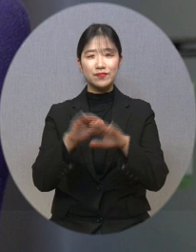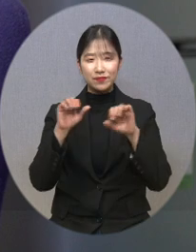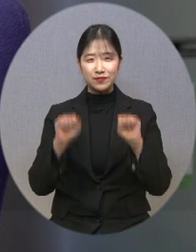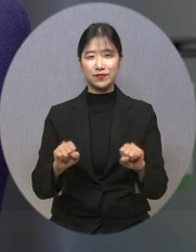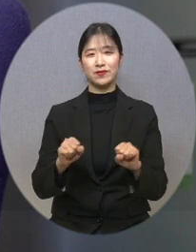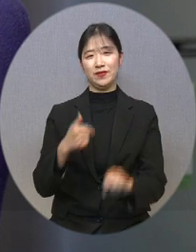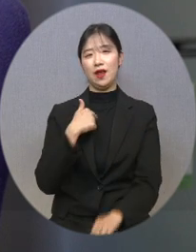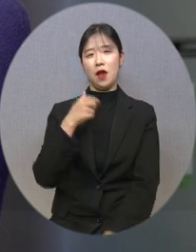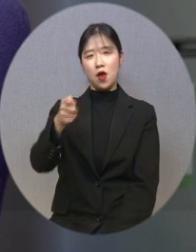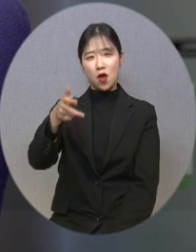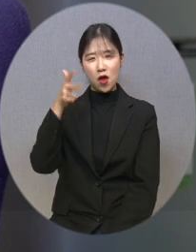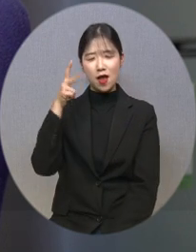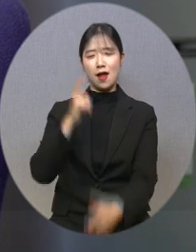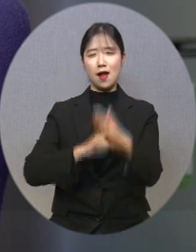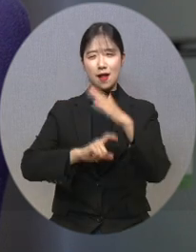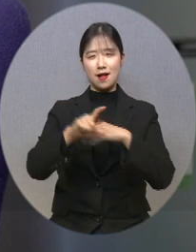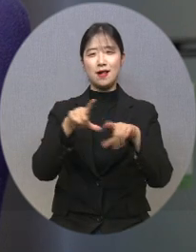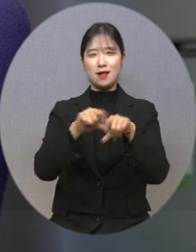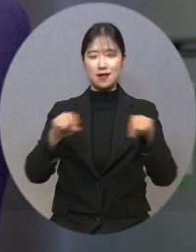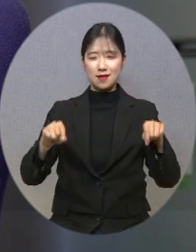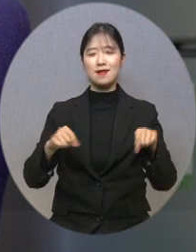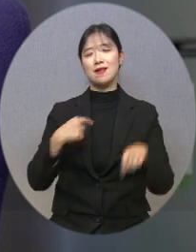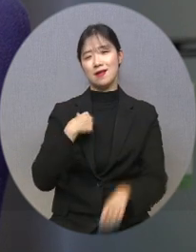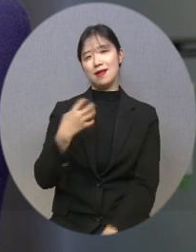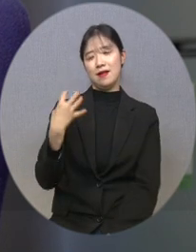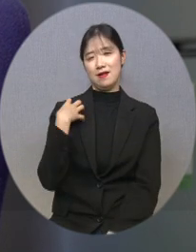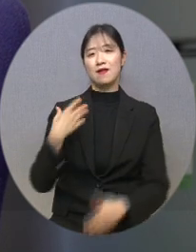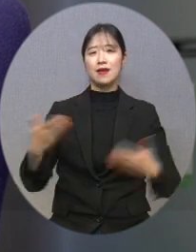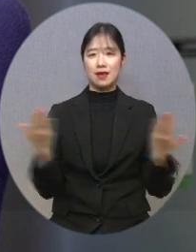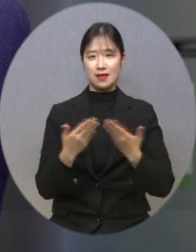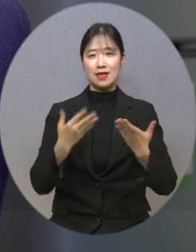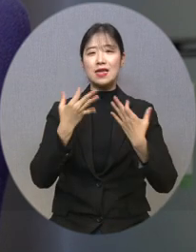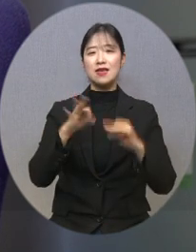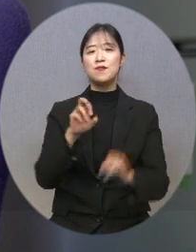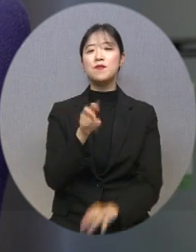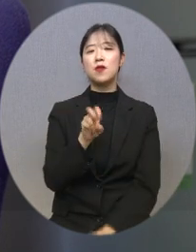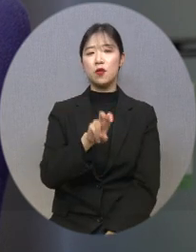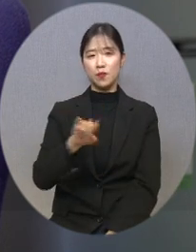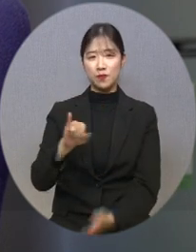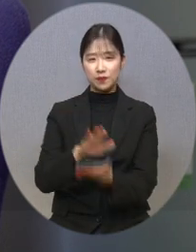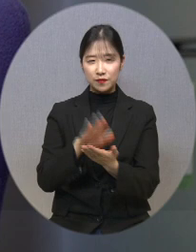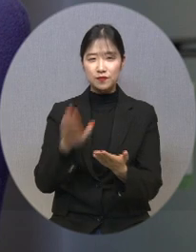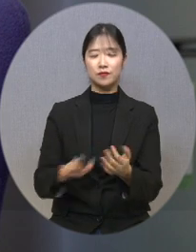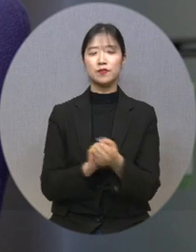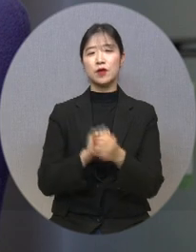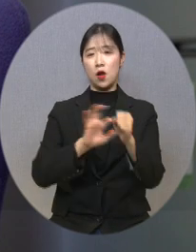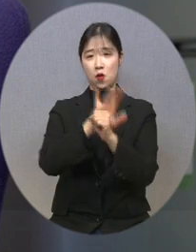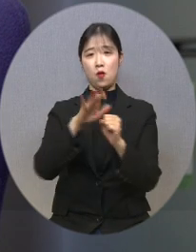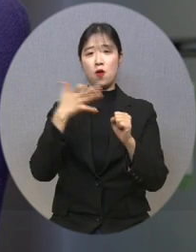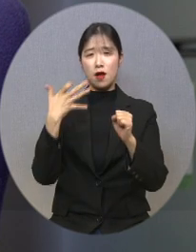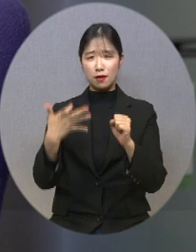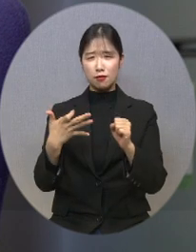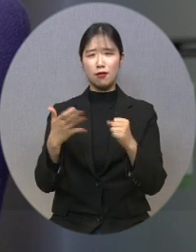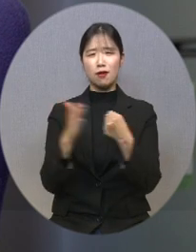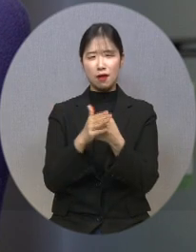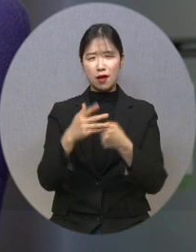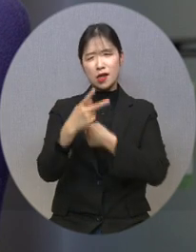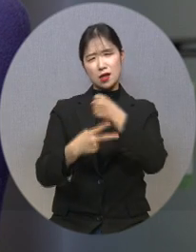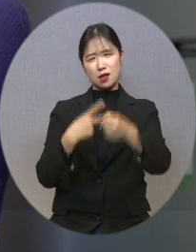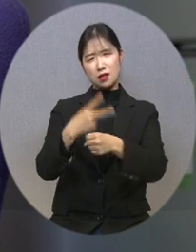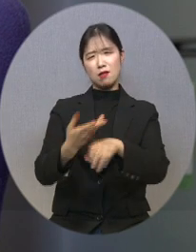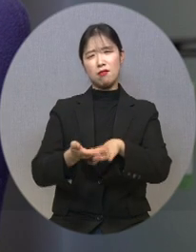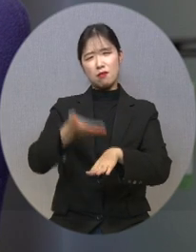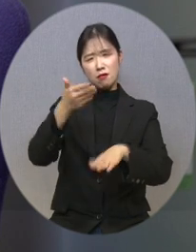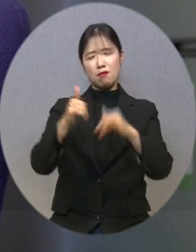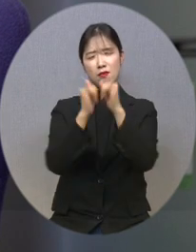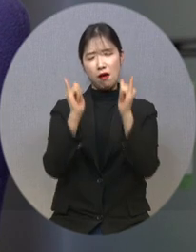안녕하세요. 호텔에서 조식 담당 책임자로 일하고 있는 김영미입니다. 코로나19로 2년 넘게 사회가